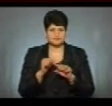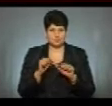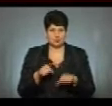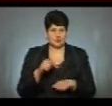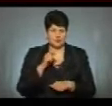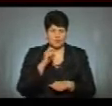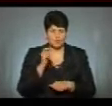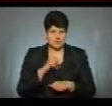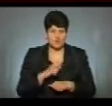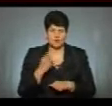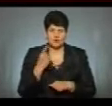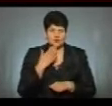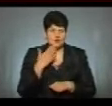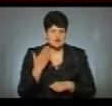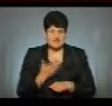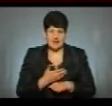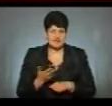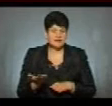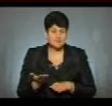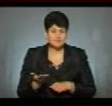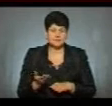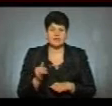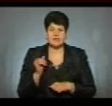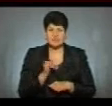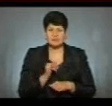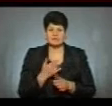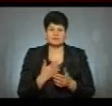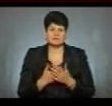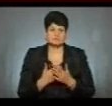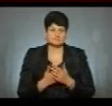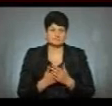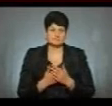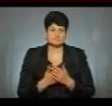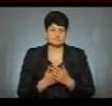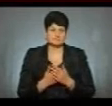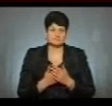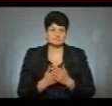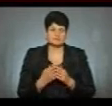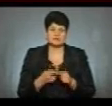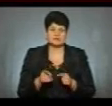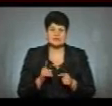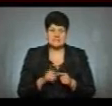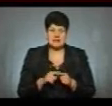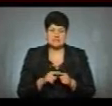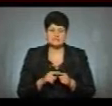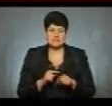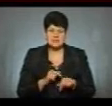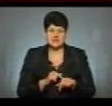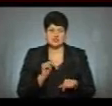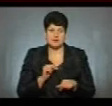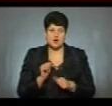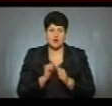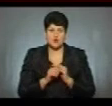і одного з останніх, скажімо, і, відповідно, це зачіпає